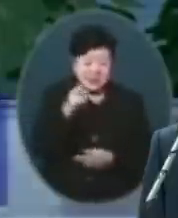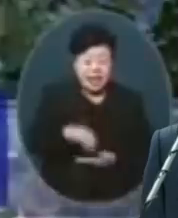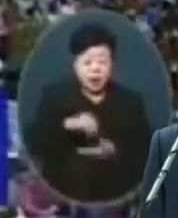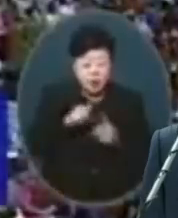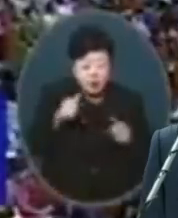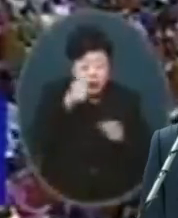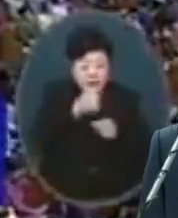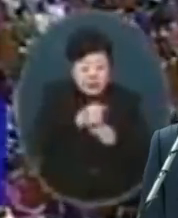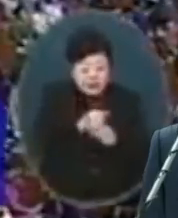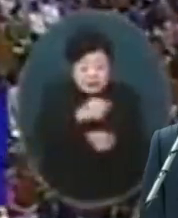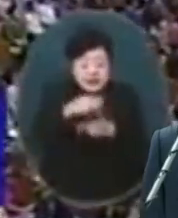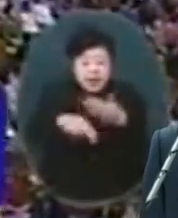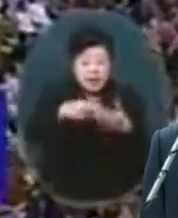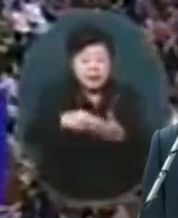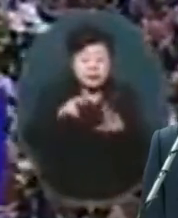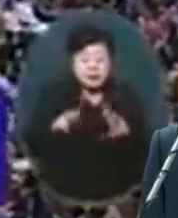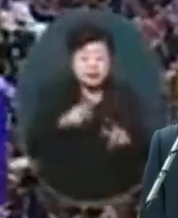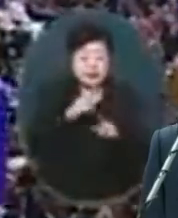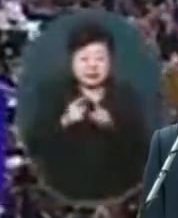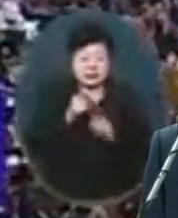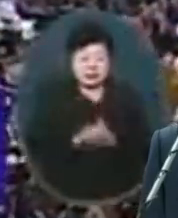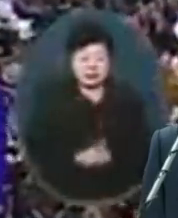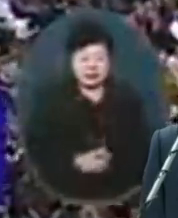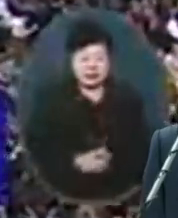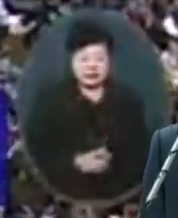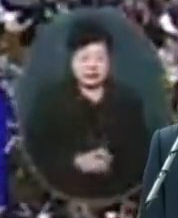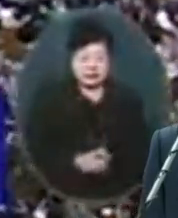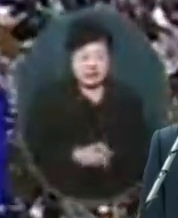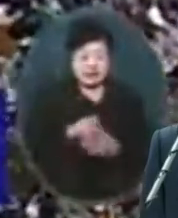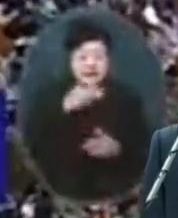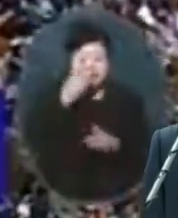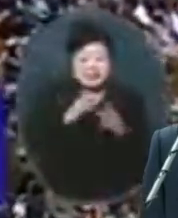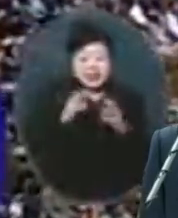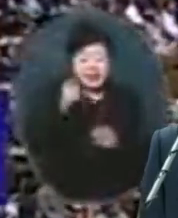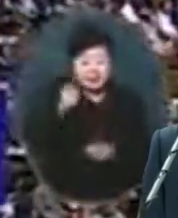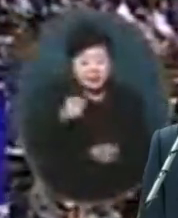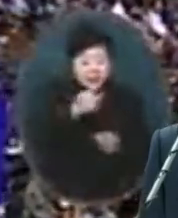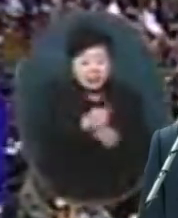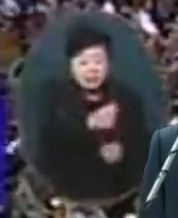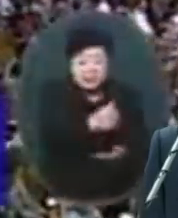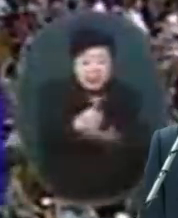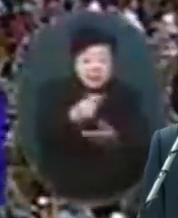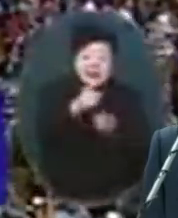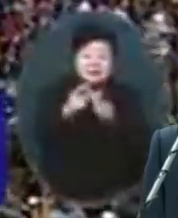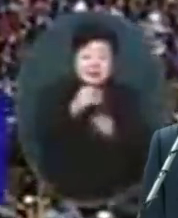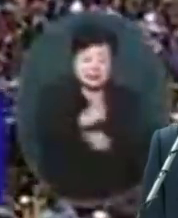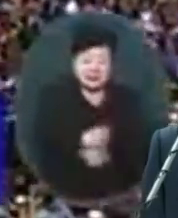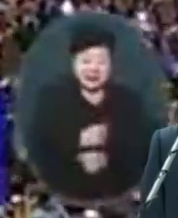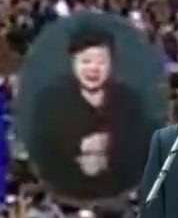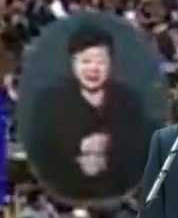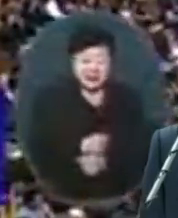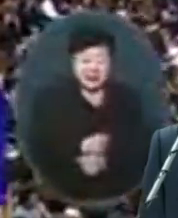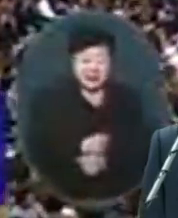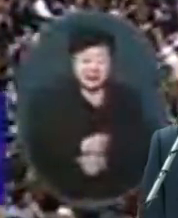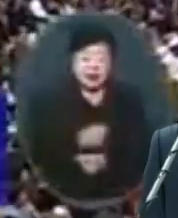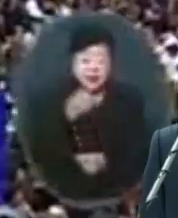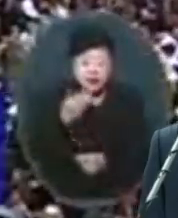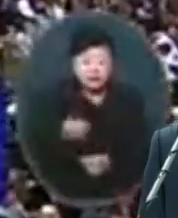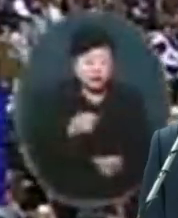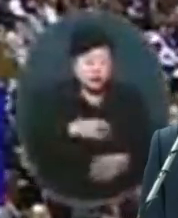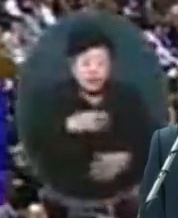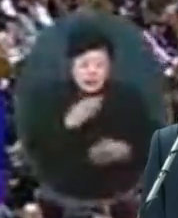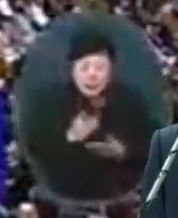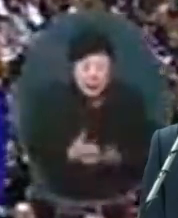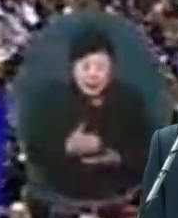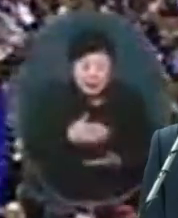야곱아 너를 창조하신 야훼께서 지금 말씀하시느니라. 이스라엘이 너를 지으시니가 말씀하시느니라. 너는